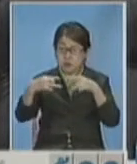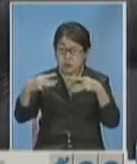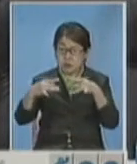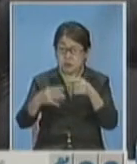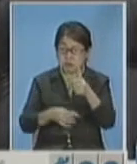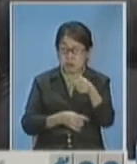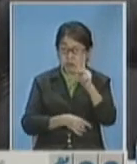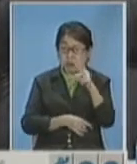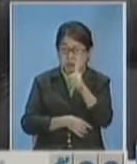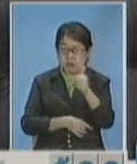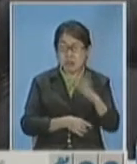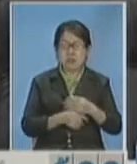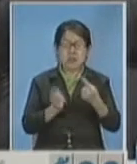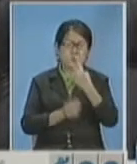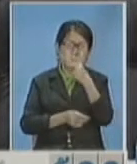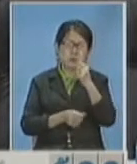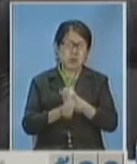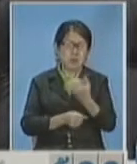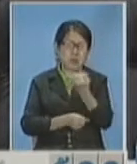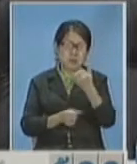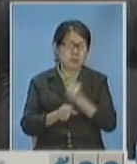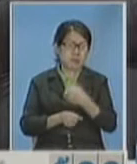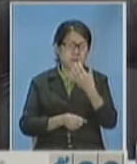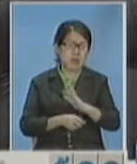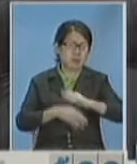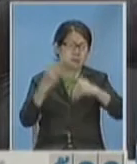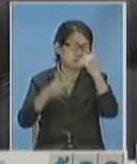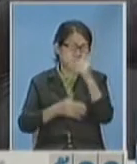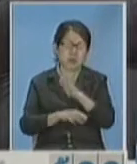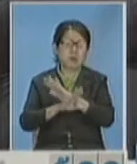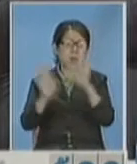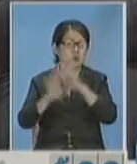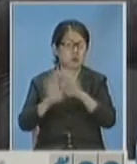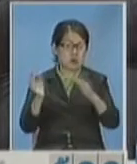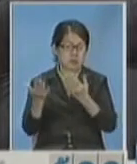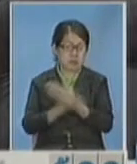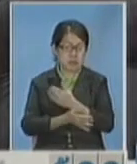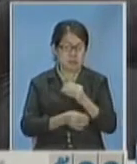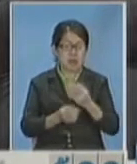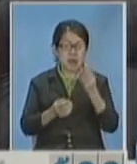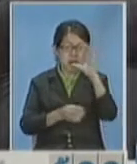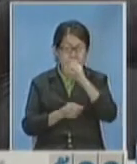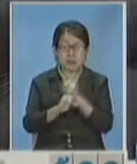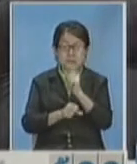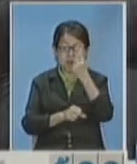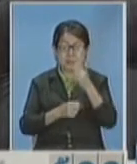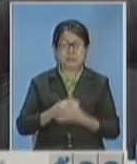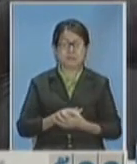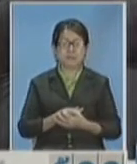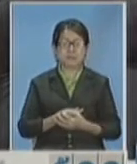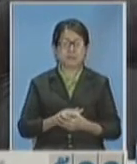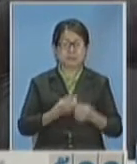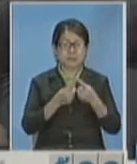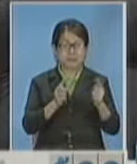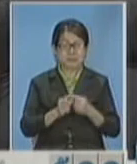ว่าถ้าทำมาแล้วมันไม่สำเร็จเนี่ยต้องเปลี่ยนเรื่องใหม่นะคะหรือว่าทดแทนได้หรือไม่ปรากฏว่า